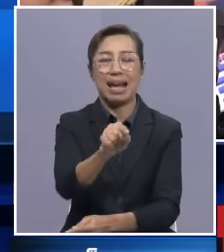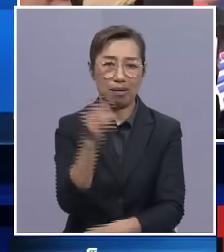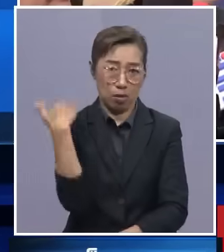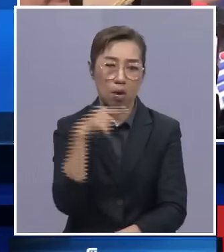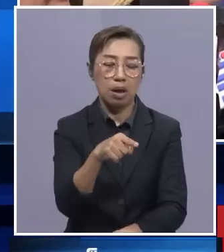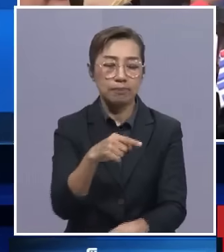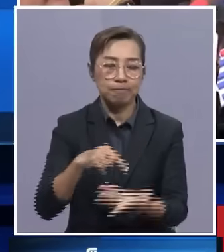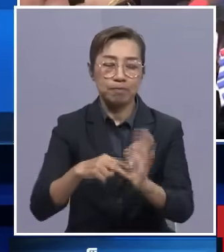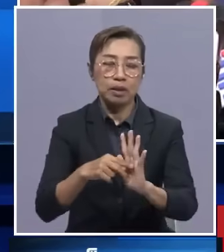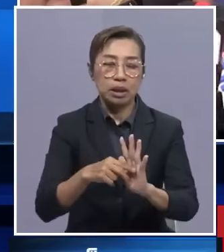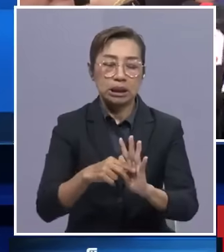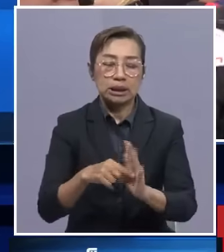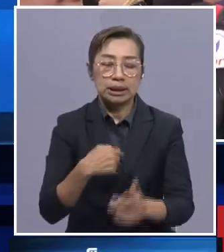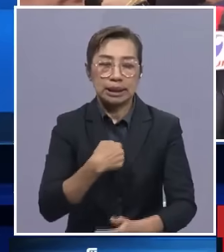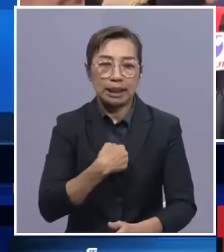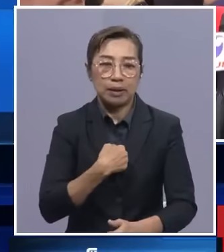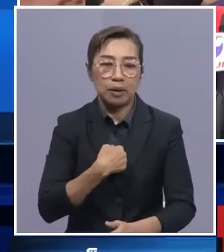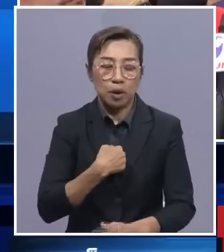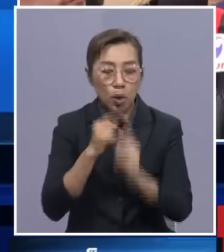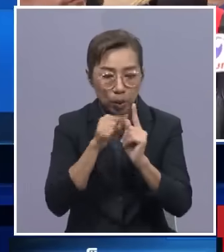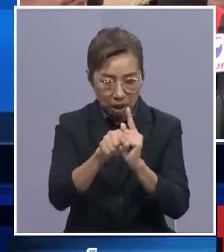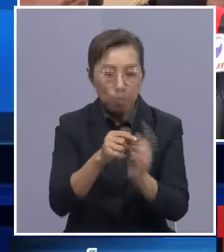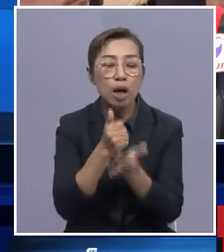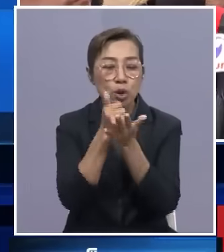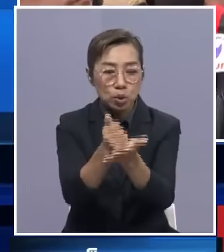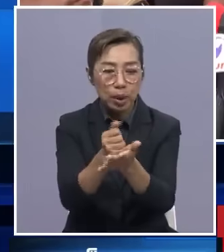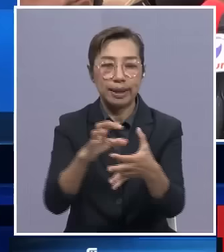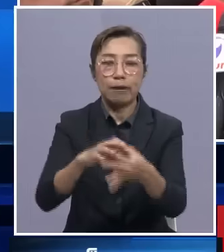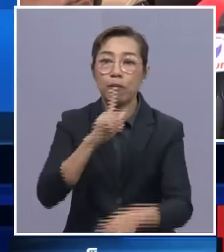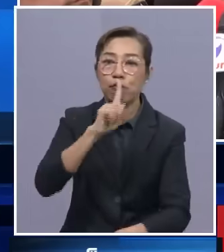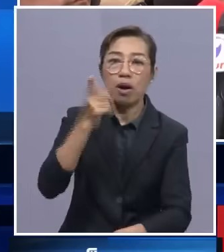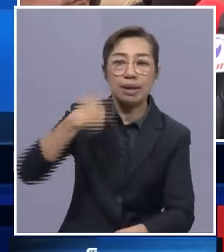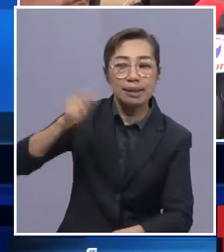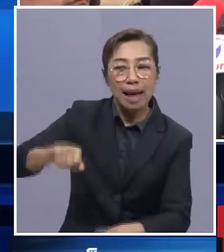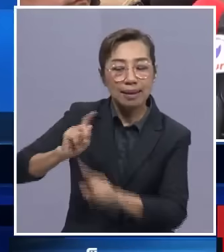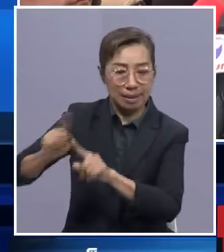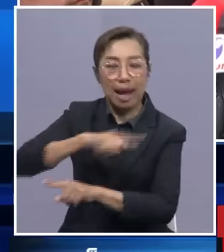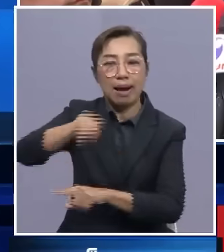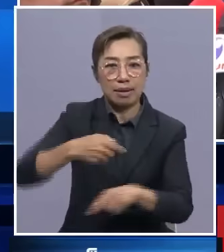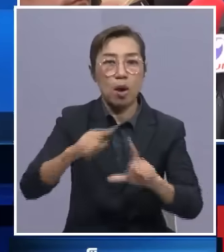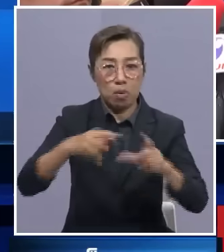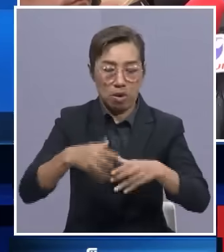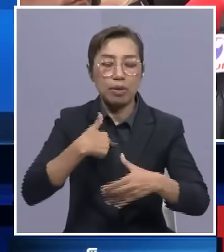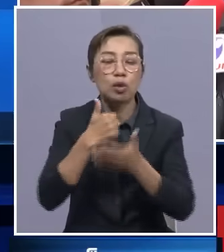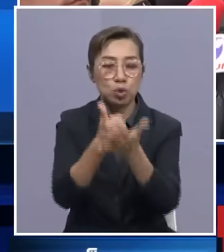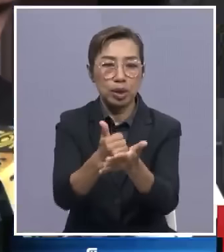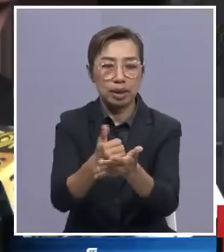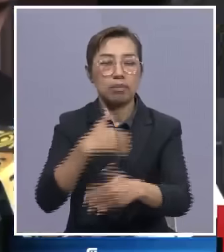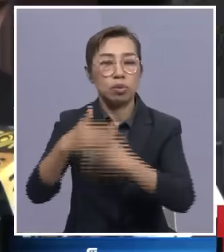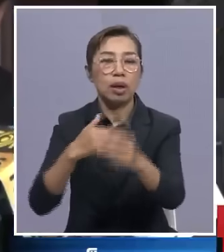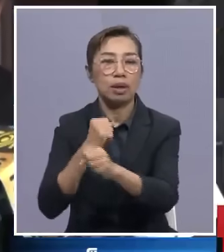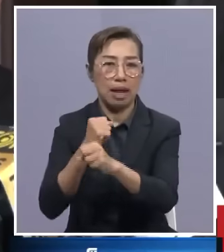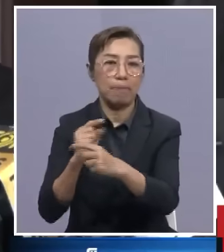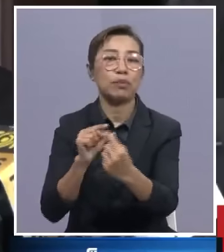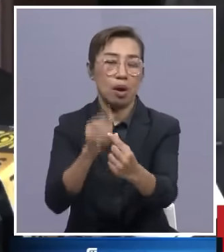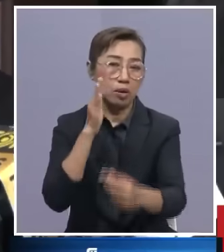สนับสนุนช่วยเหลือในการต่อสู้ทางกฎหมายด้วยตามมานะครับก็เ่อเรื่องนี้ก็เดี๋ยวจะดำเนินการต่อไปนะครับ